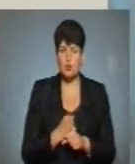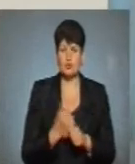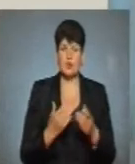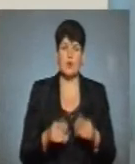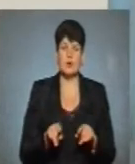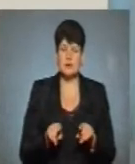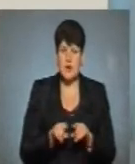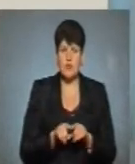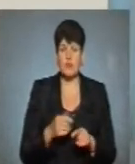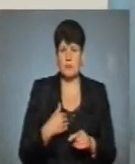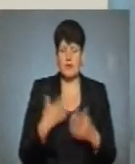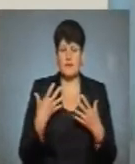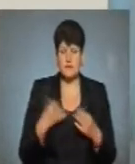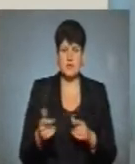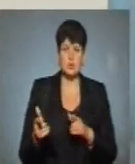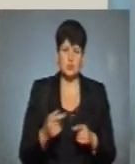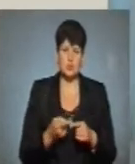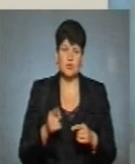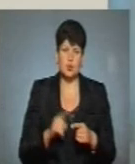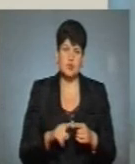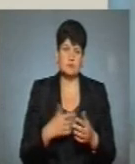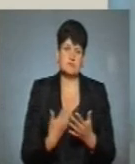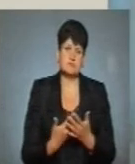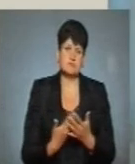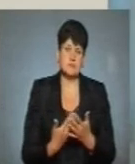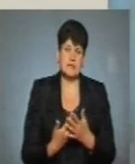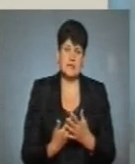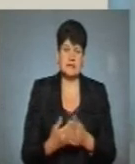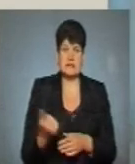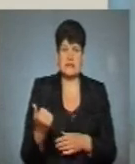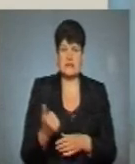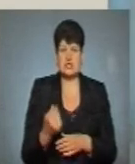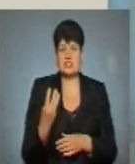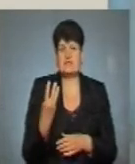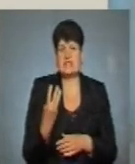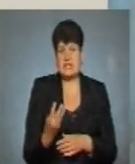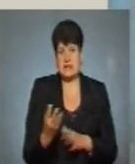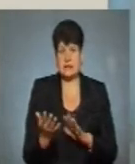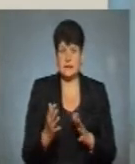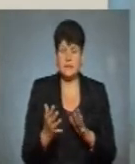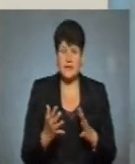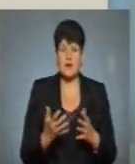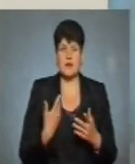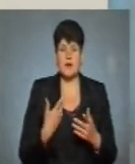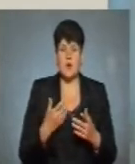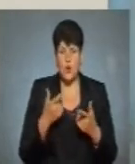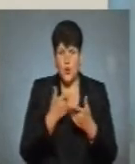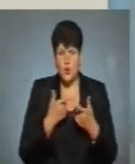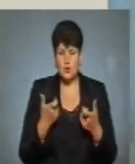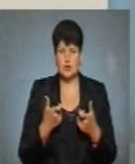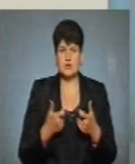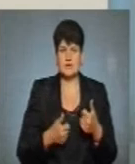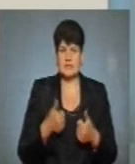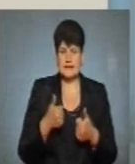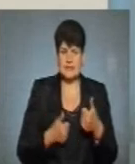Однозначно, ми вже до цього готуємося десь тижнів, можна сказати, три, тому що і оголошували тендер на закупівлю